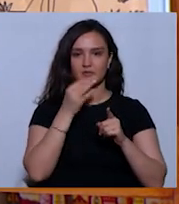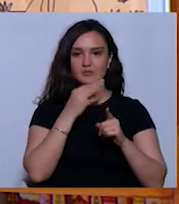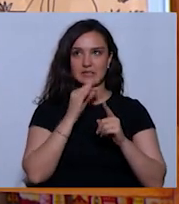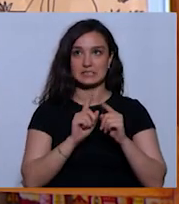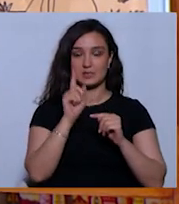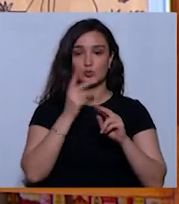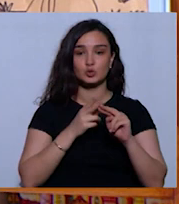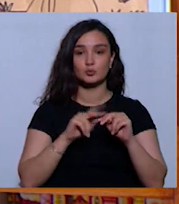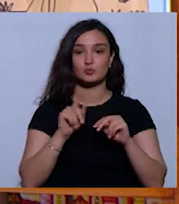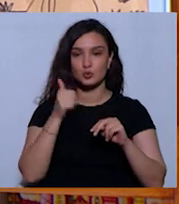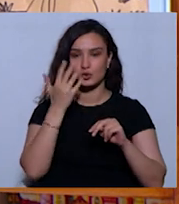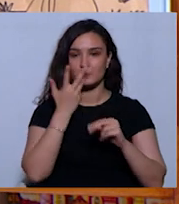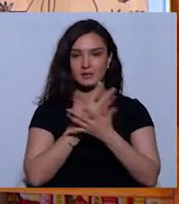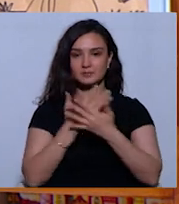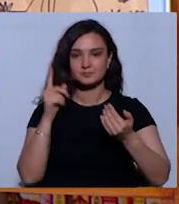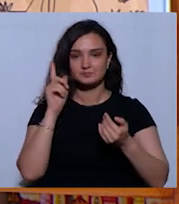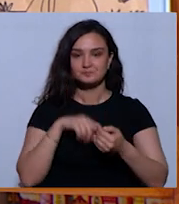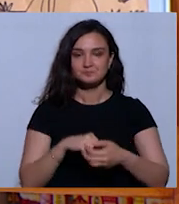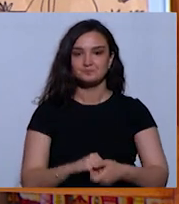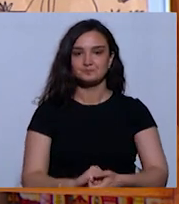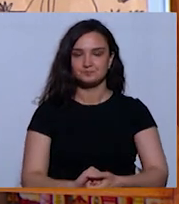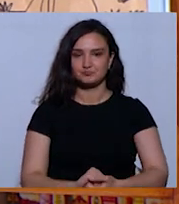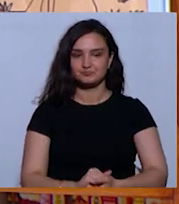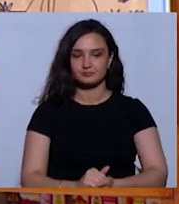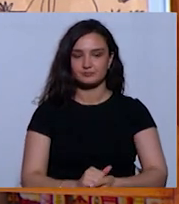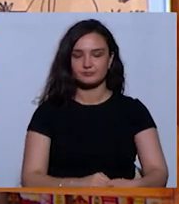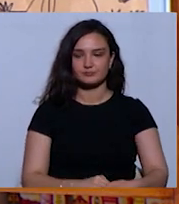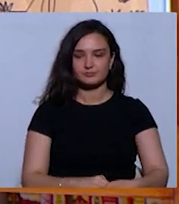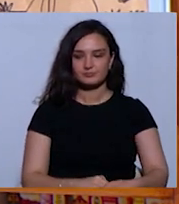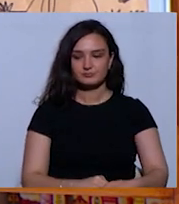ზევით. იცით როგორი ფერებია? აი არც